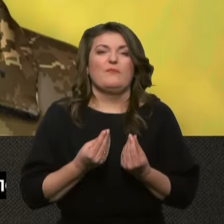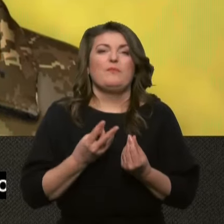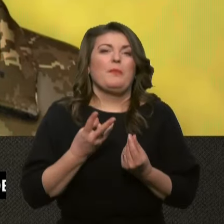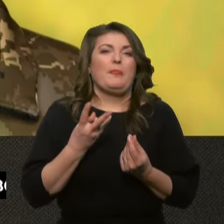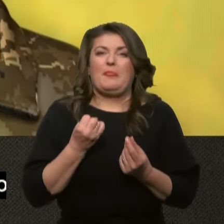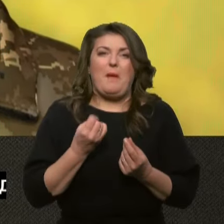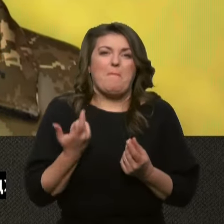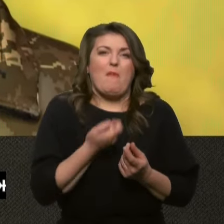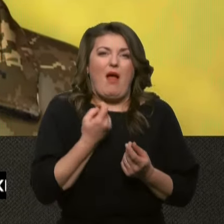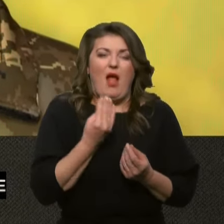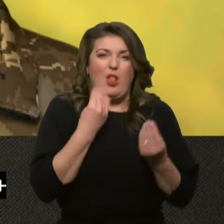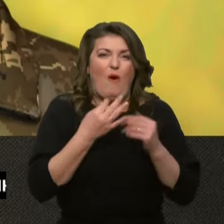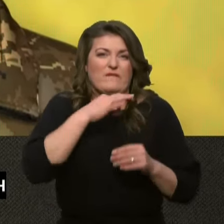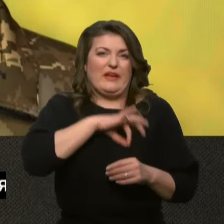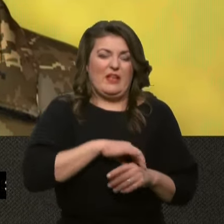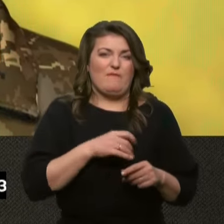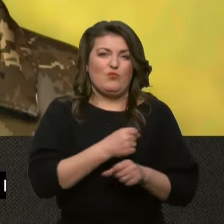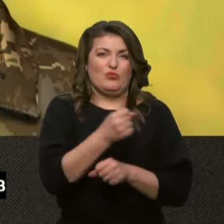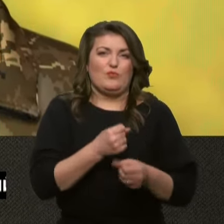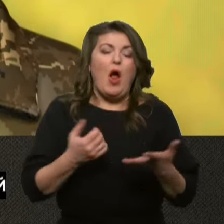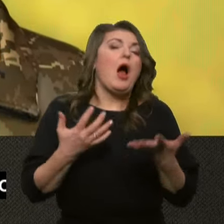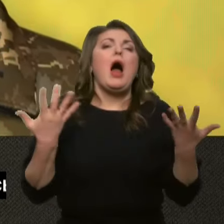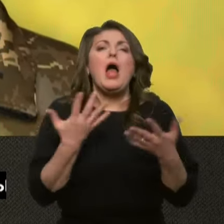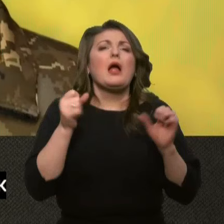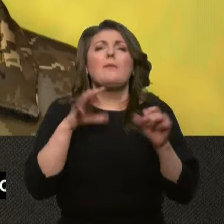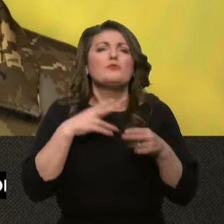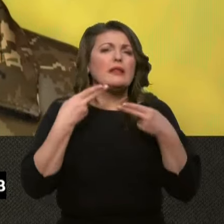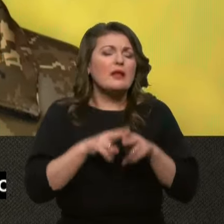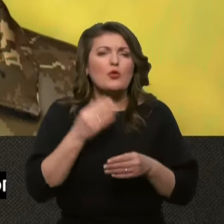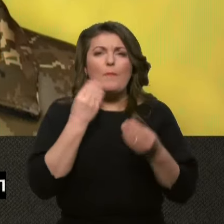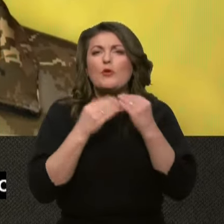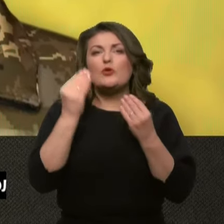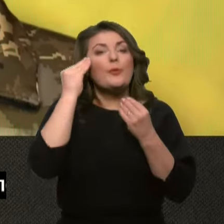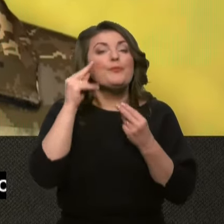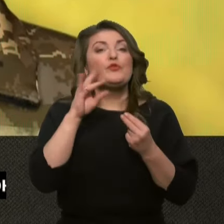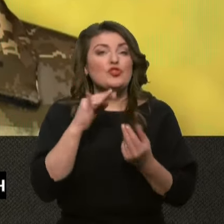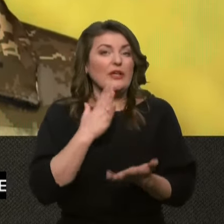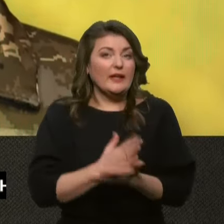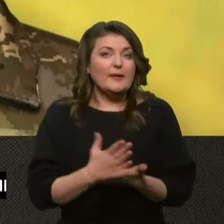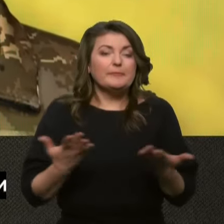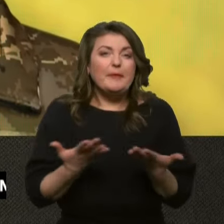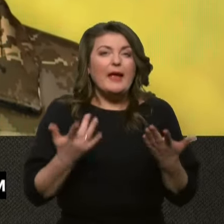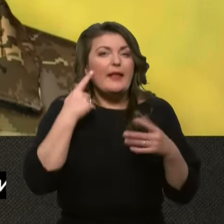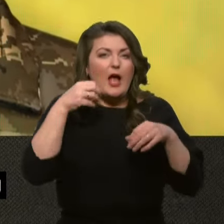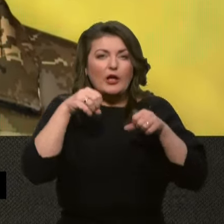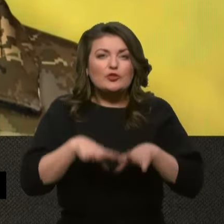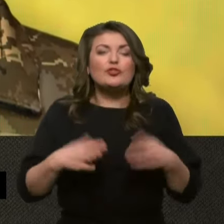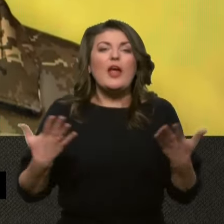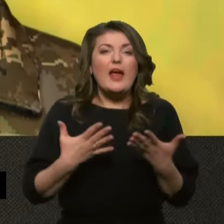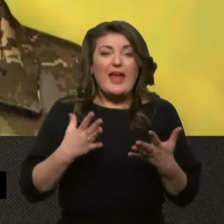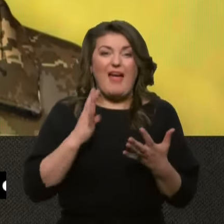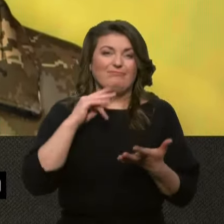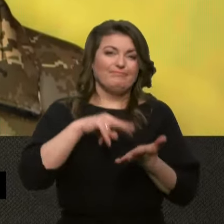на малоефективну зброю. Тому а яке може бути технологічне покращення, на вашу думку? Чи є якесь зараз рішення, яке